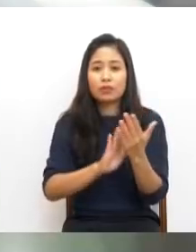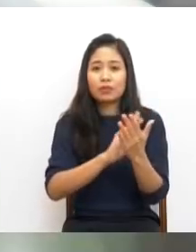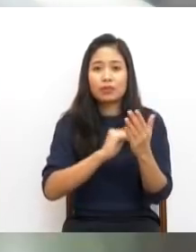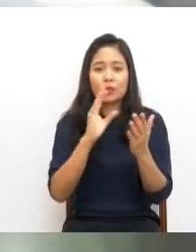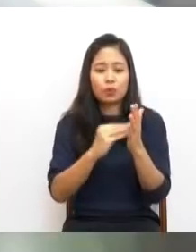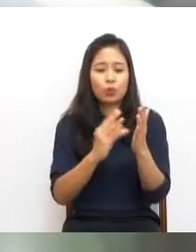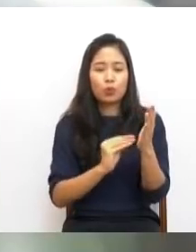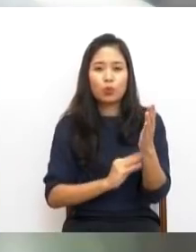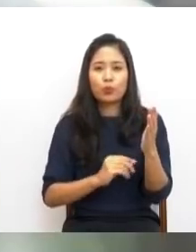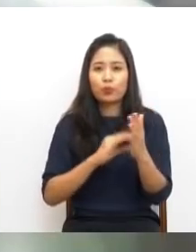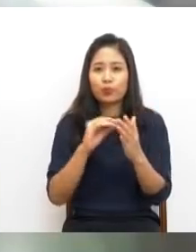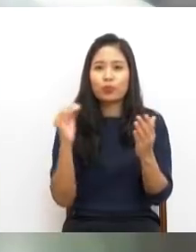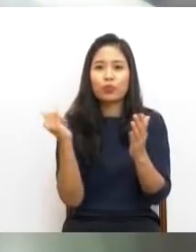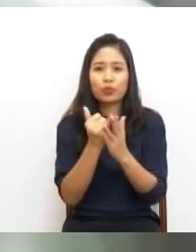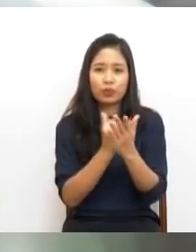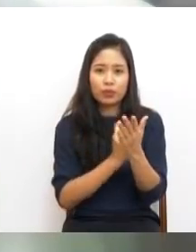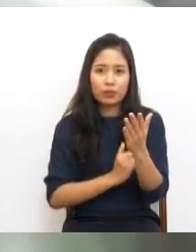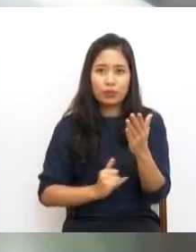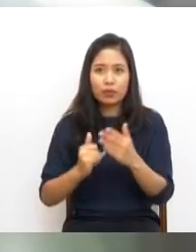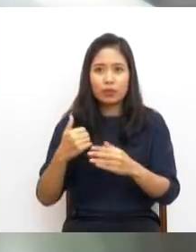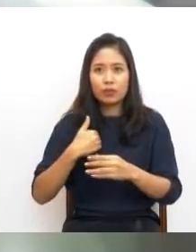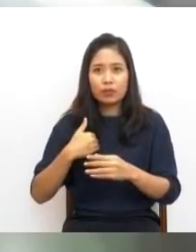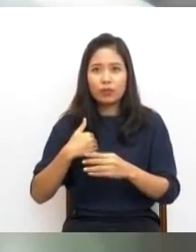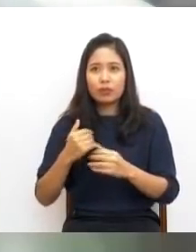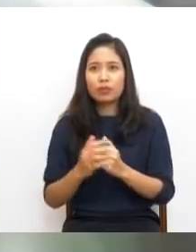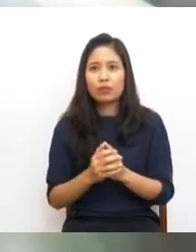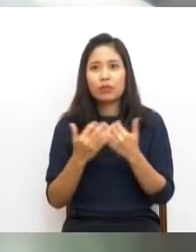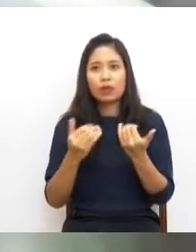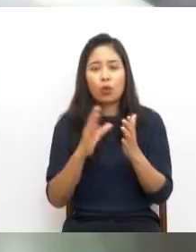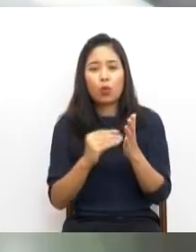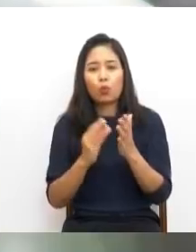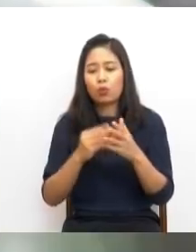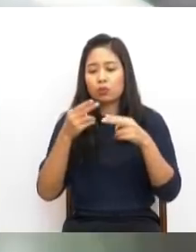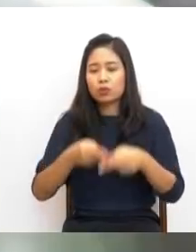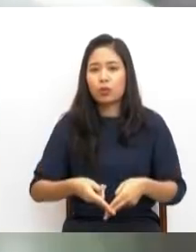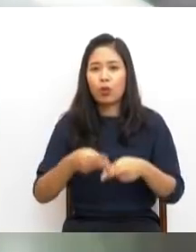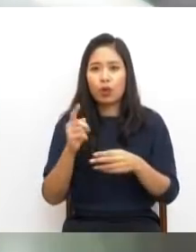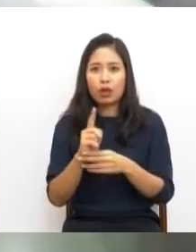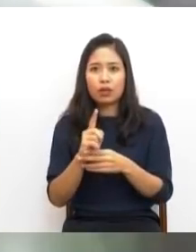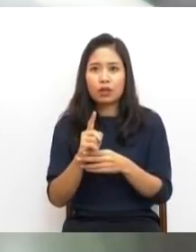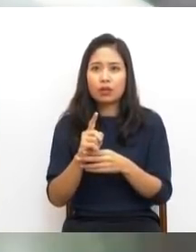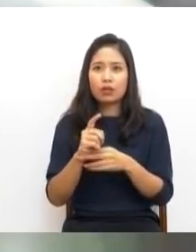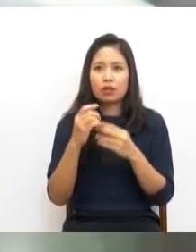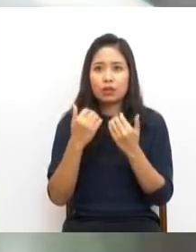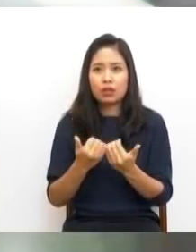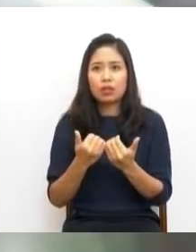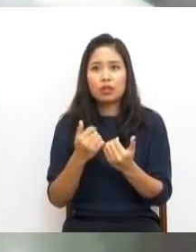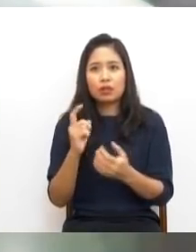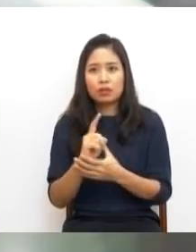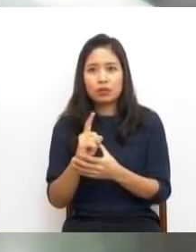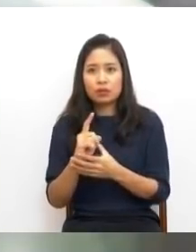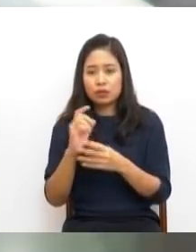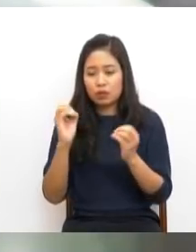1ครั้งทั้งหมดก็จะทั้งหมด4ครั้งต่อปีครับผมเราก็จะอบรมทั้งหมดคุณครู600คนแต่ด้วยความที่โ